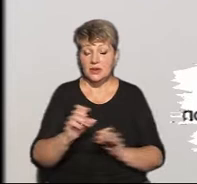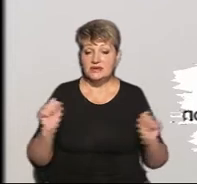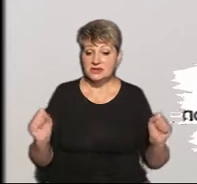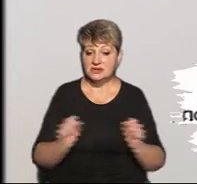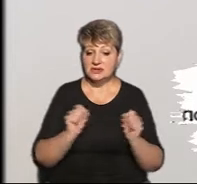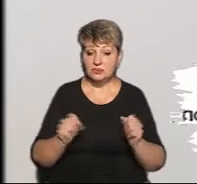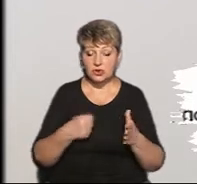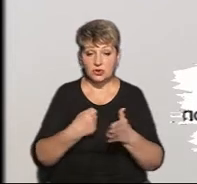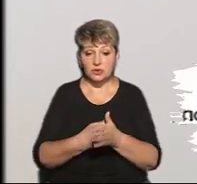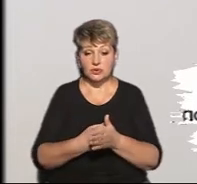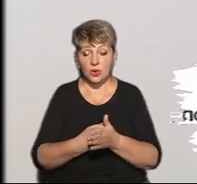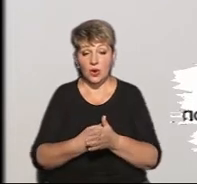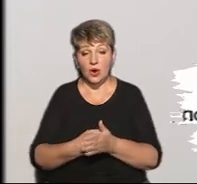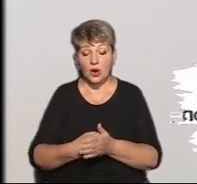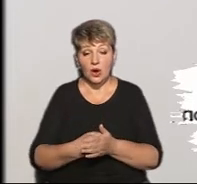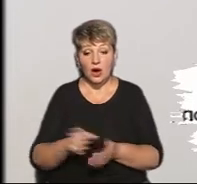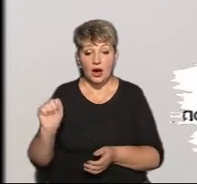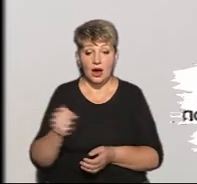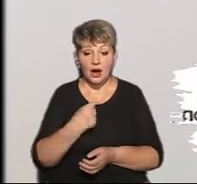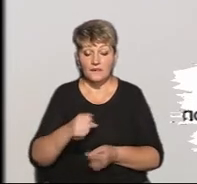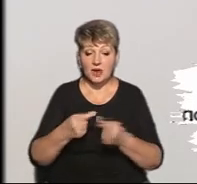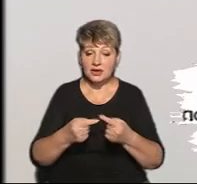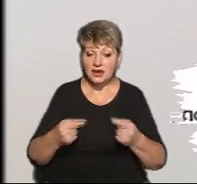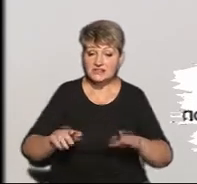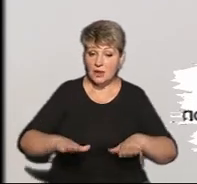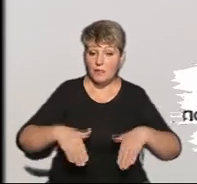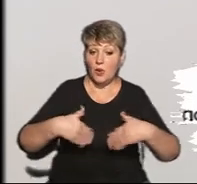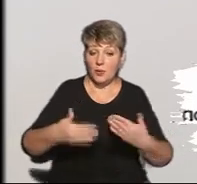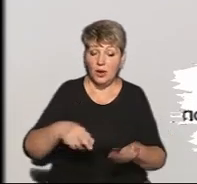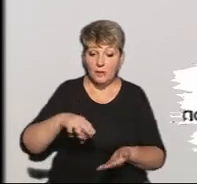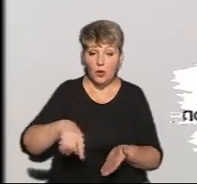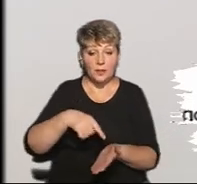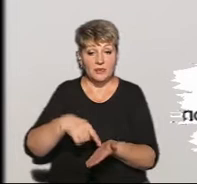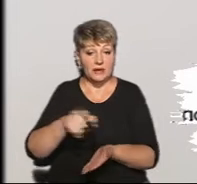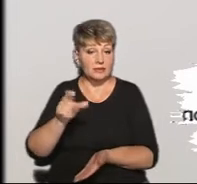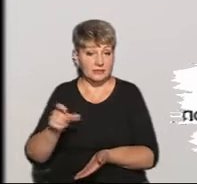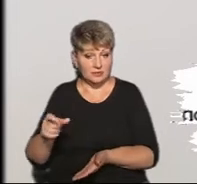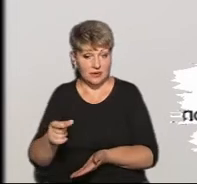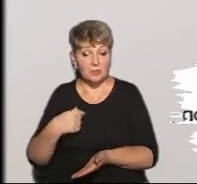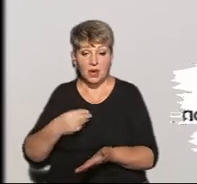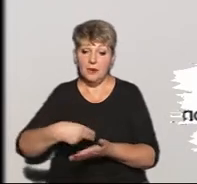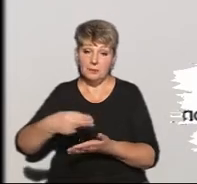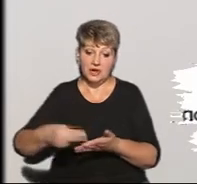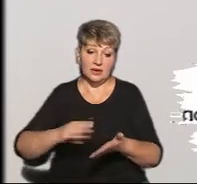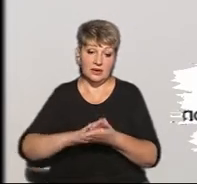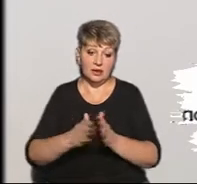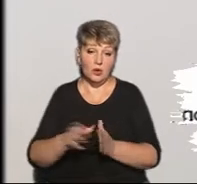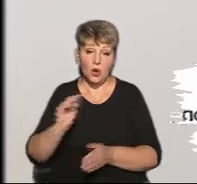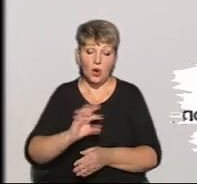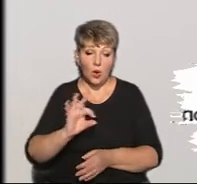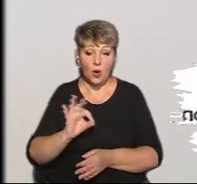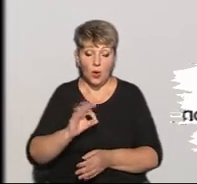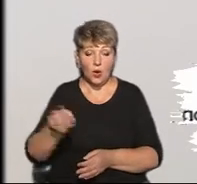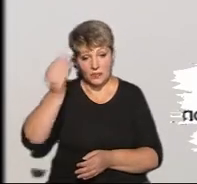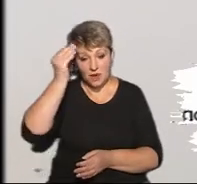до серпня 2020 року, різні пропозиції по місту від громадян. І ми підписали декларацію про наміри виконання